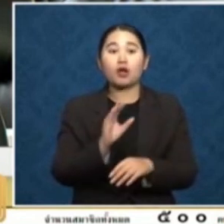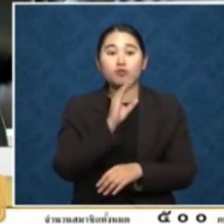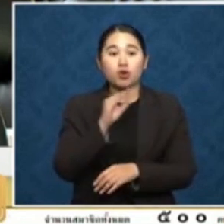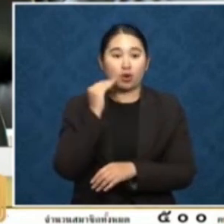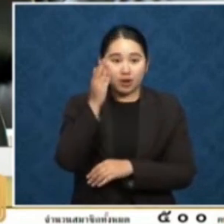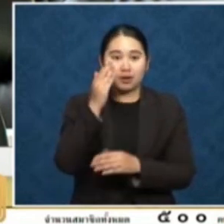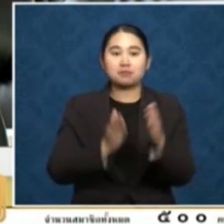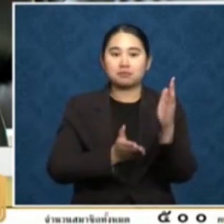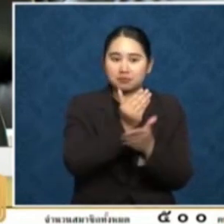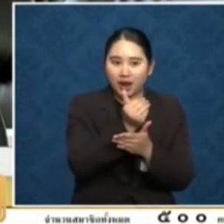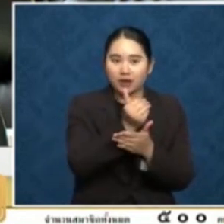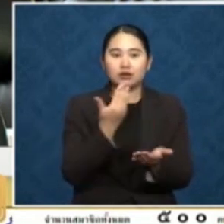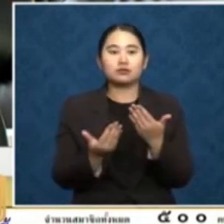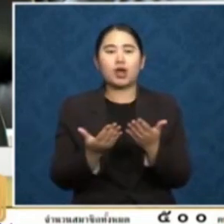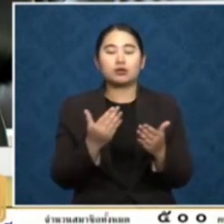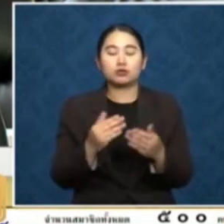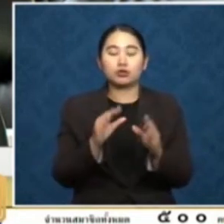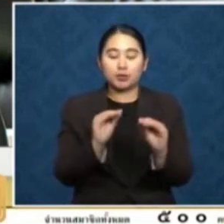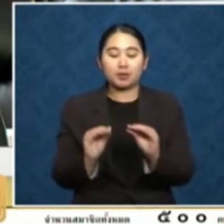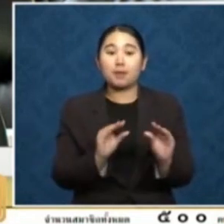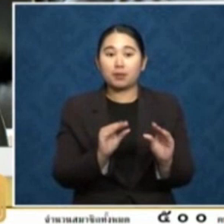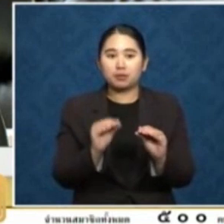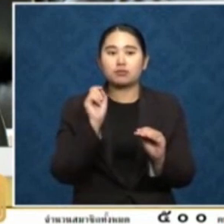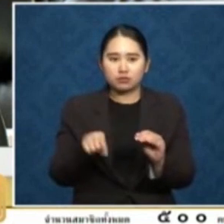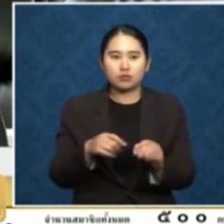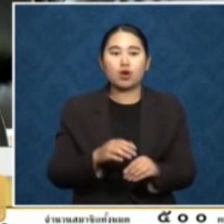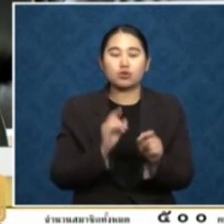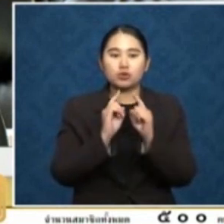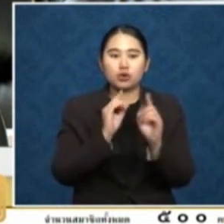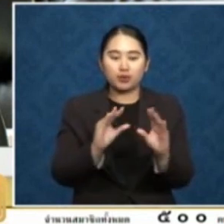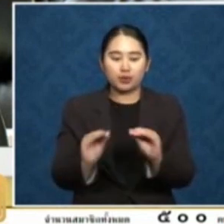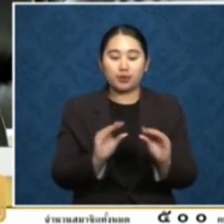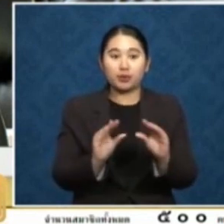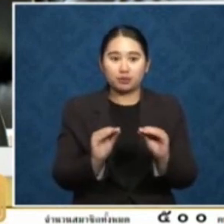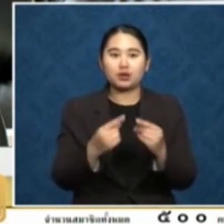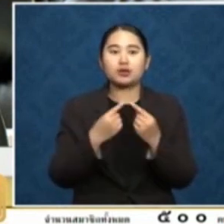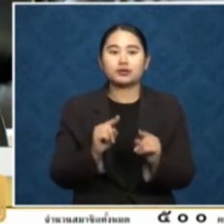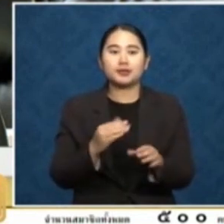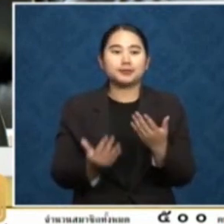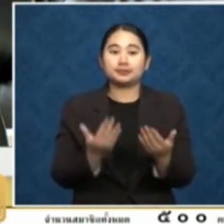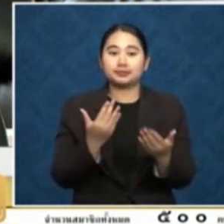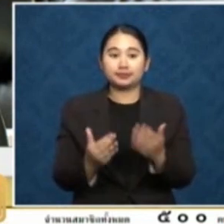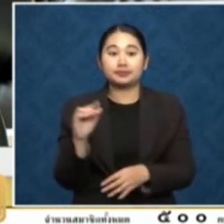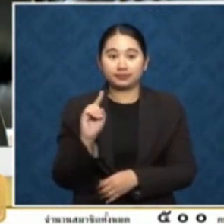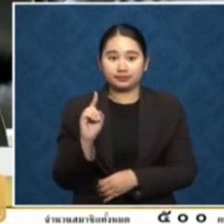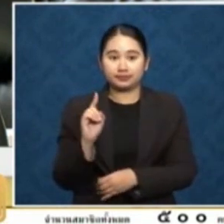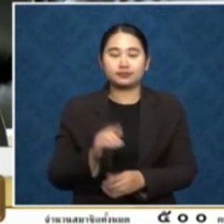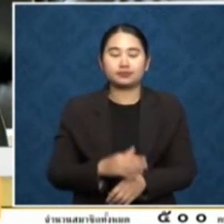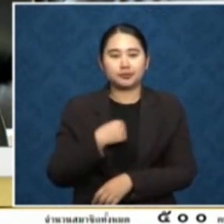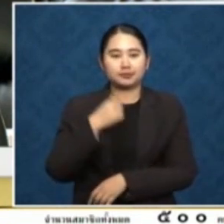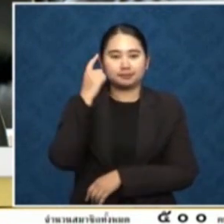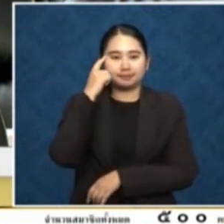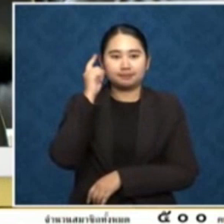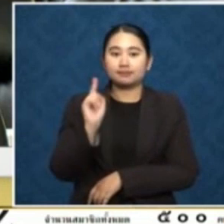นะครับซึ่งหากว่ามีการผ่านไปหรือจะมีการเสนออะไรต่างๆก็ต้องมีคุณในวาระต่างๆแต่ไม่ว่ายัง